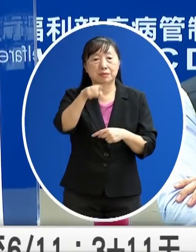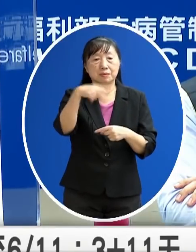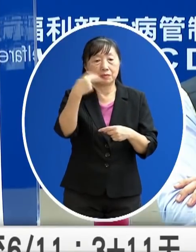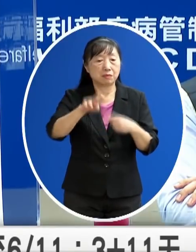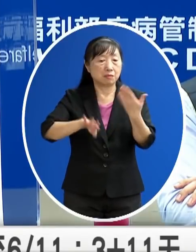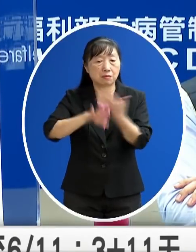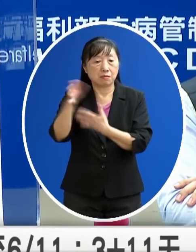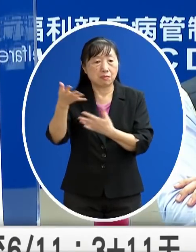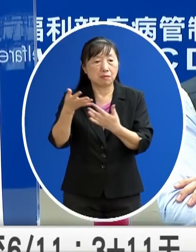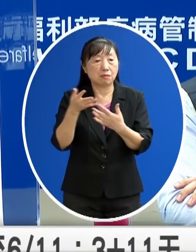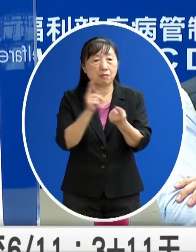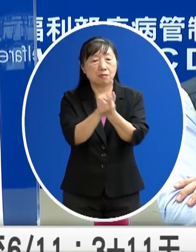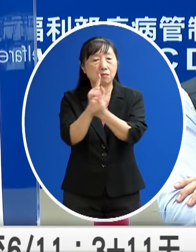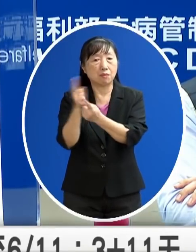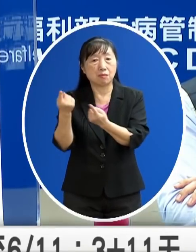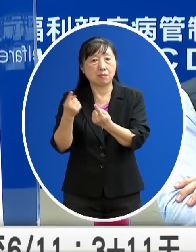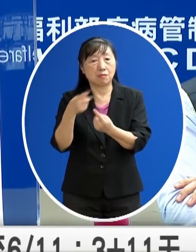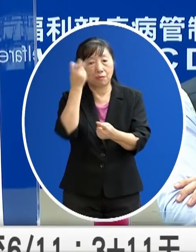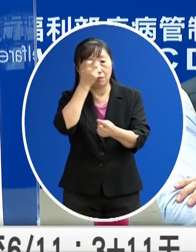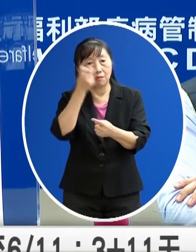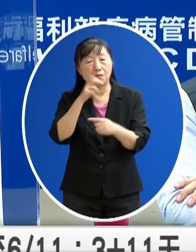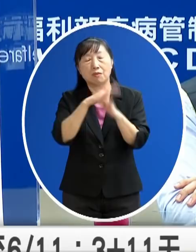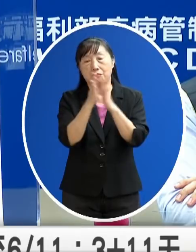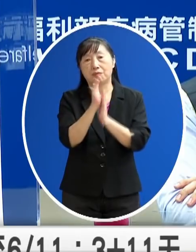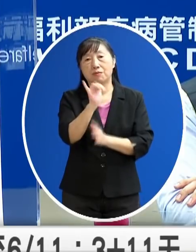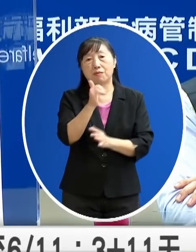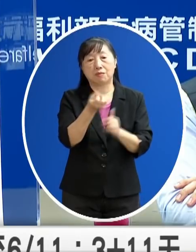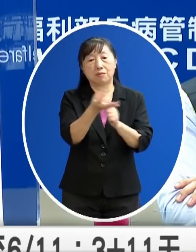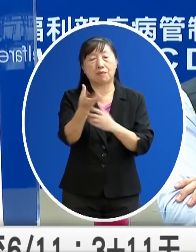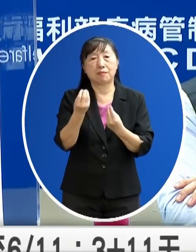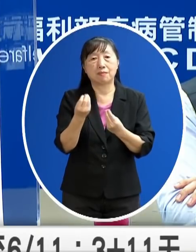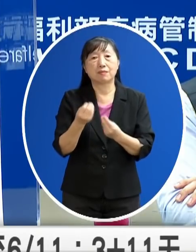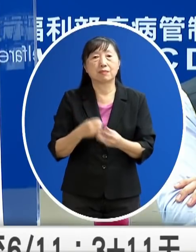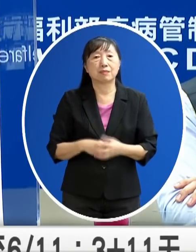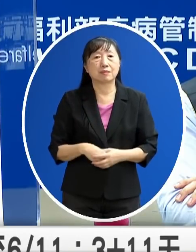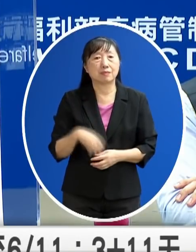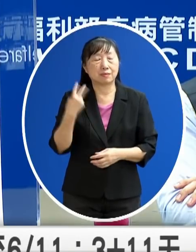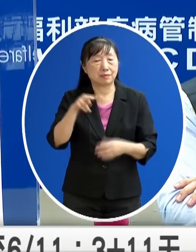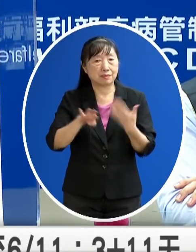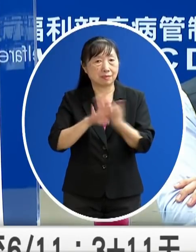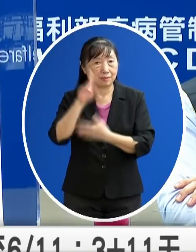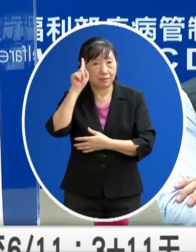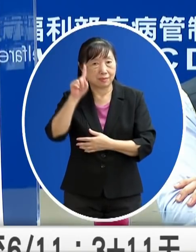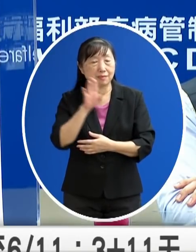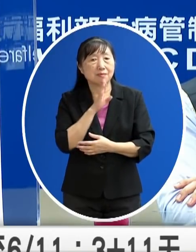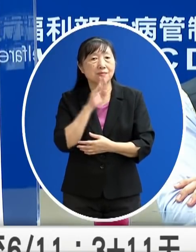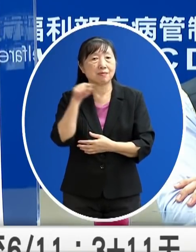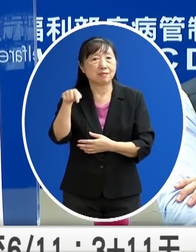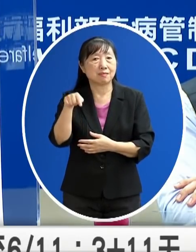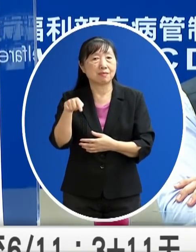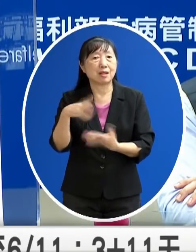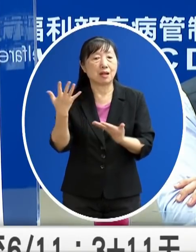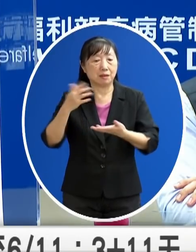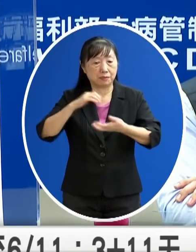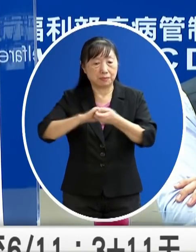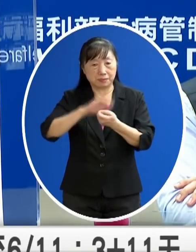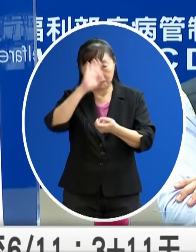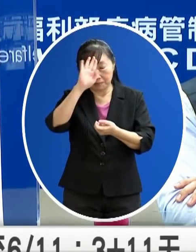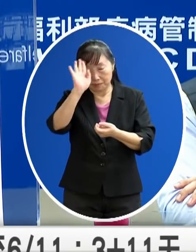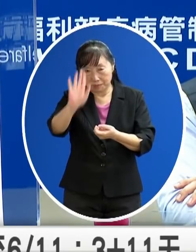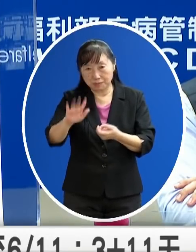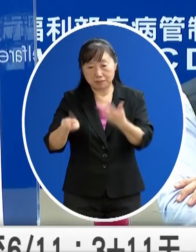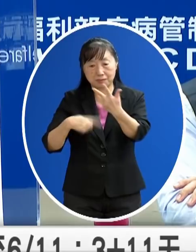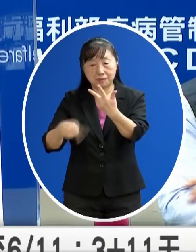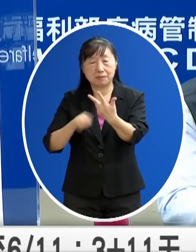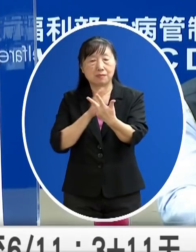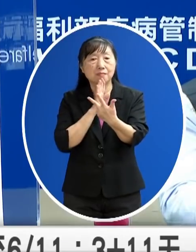了其他的人。那至于在诺夫特哈里面的哈，总共确诊的工作人员有七人，好，